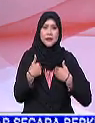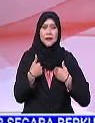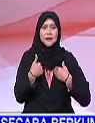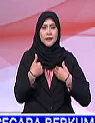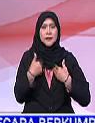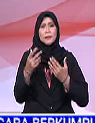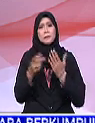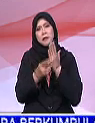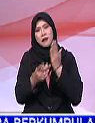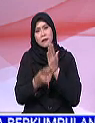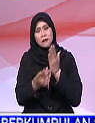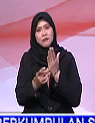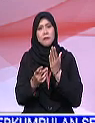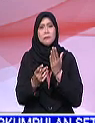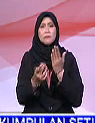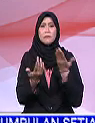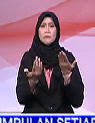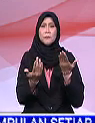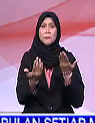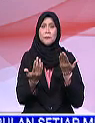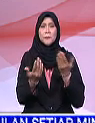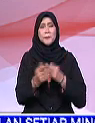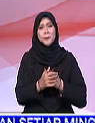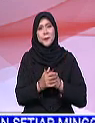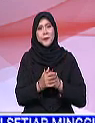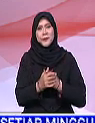dan kolesterol, dan apa nama ni,